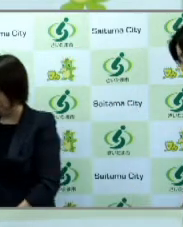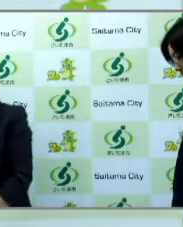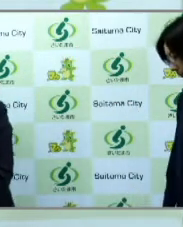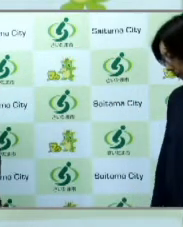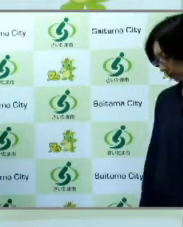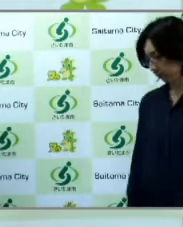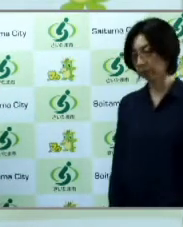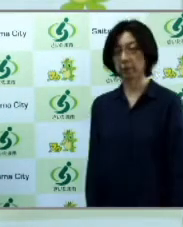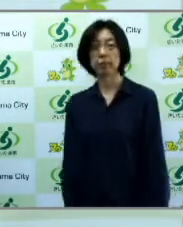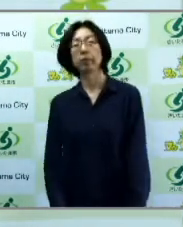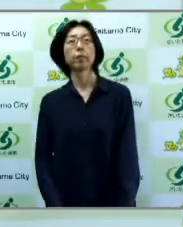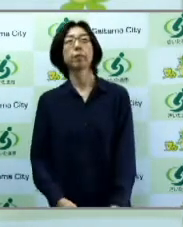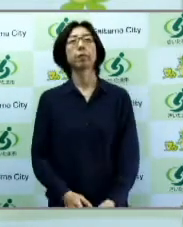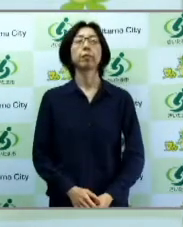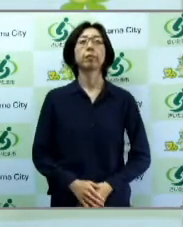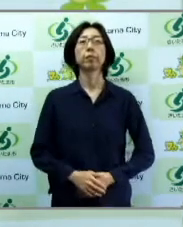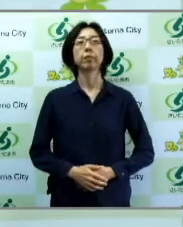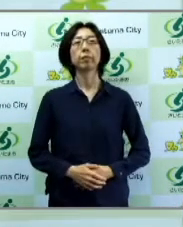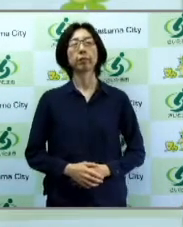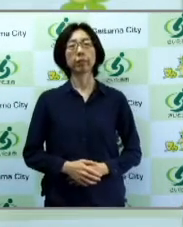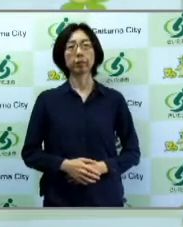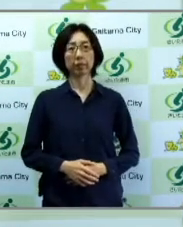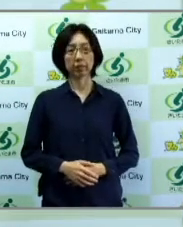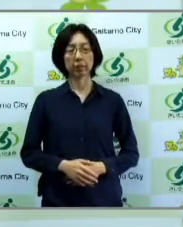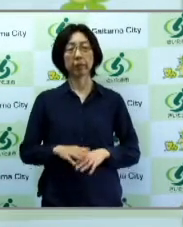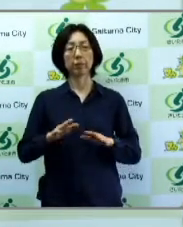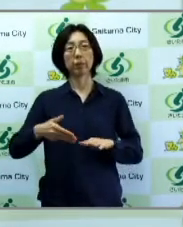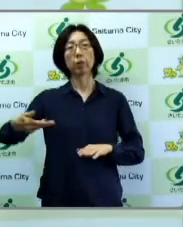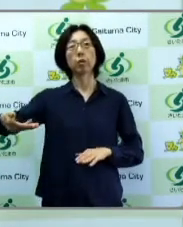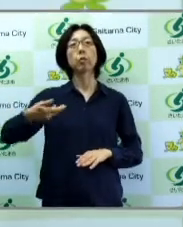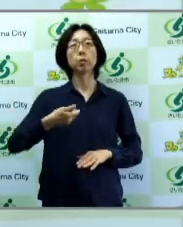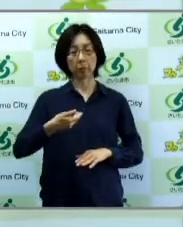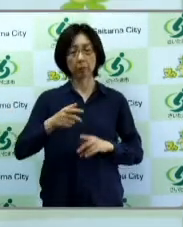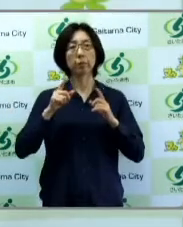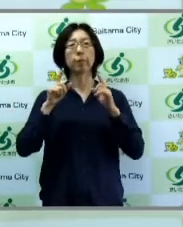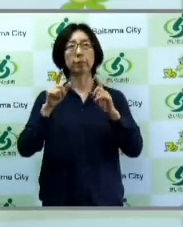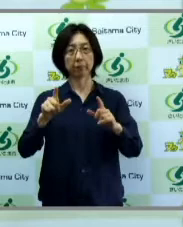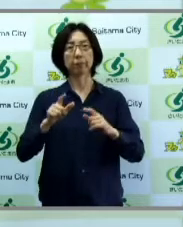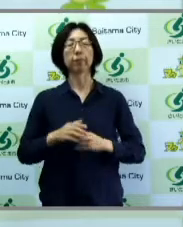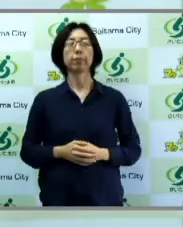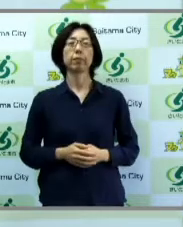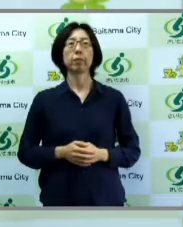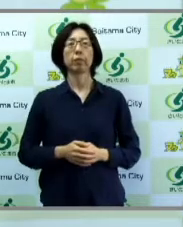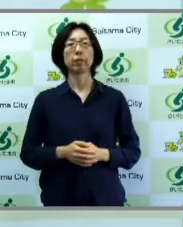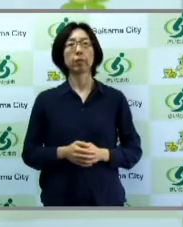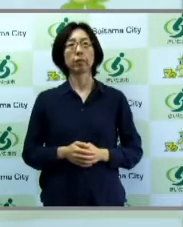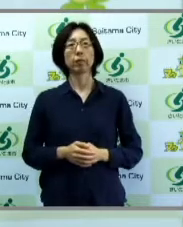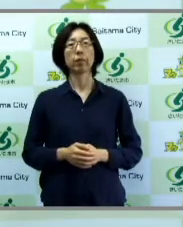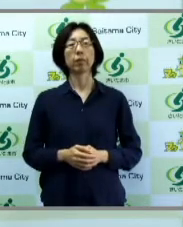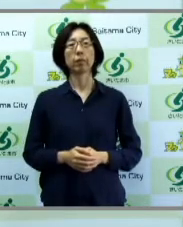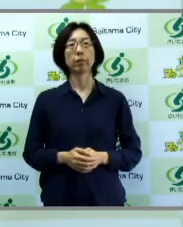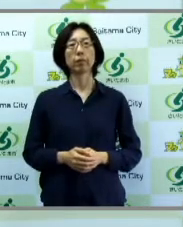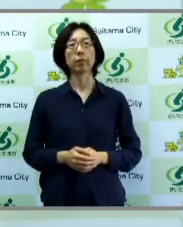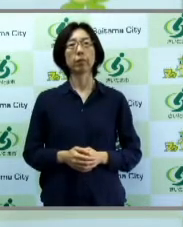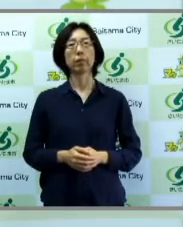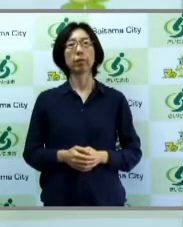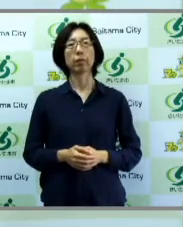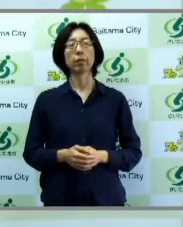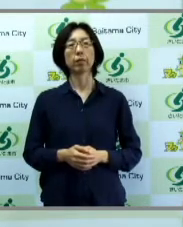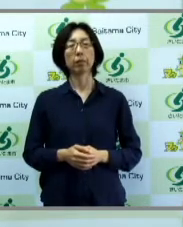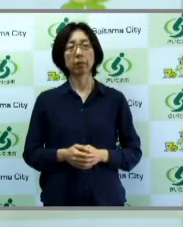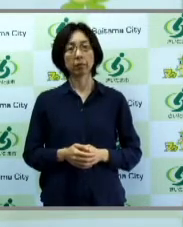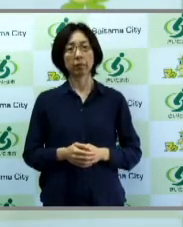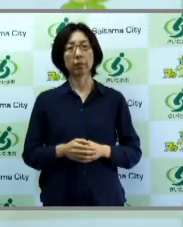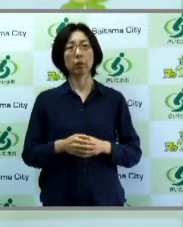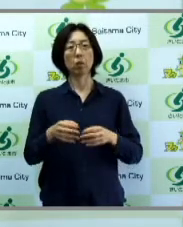それまずですねそれでは幹事社からのご質問に順序お答えをしたいと思います。まずこの、約20社、